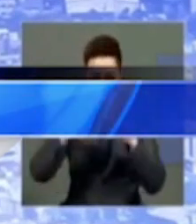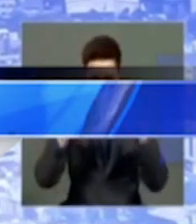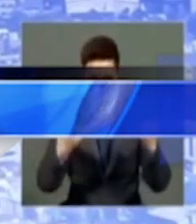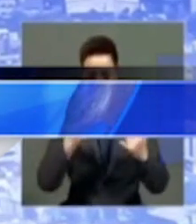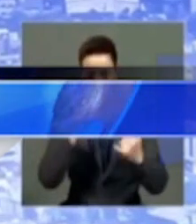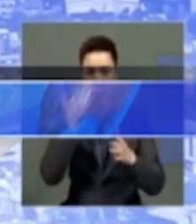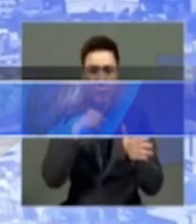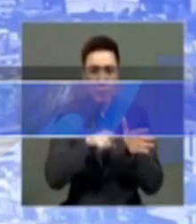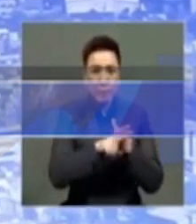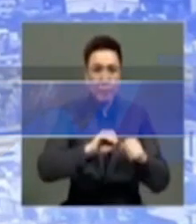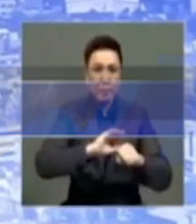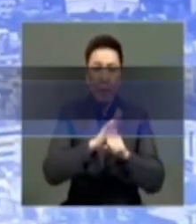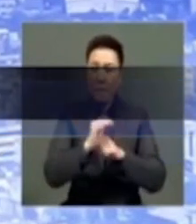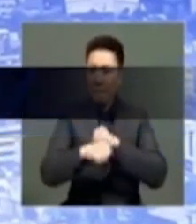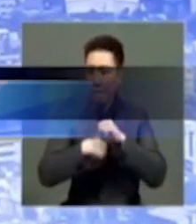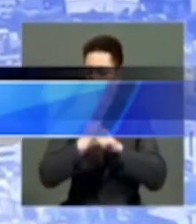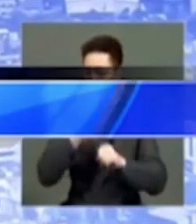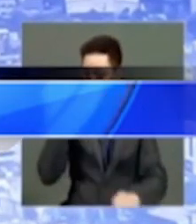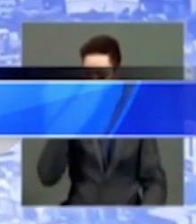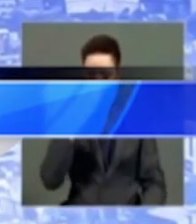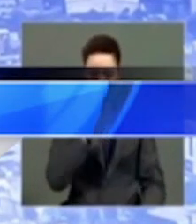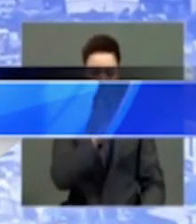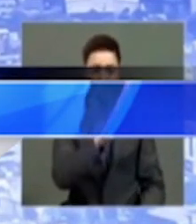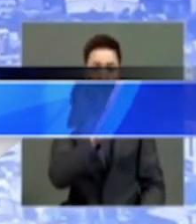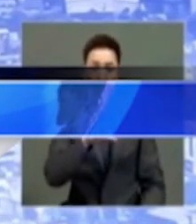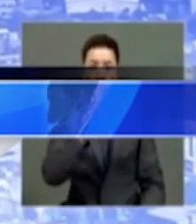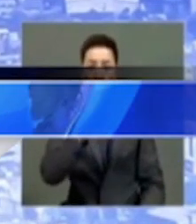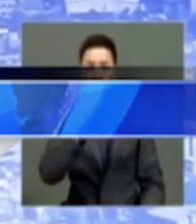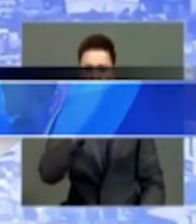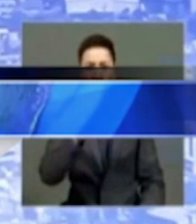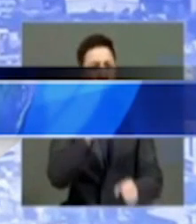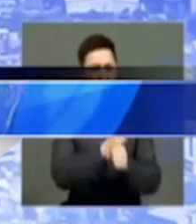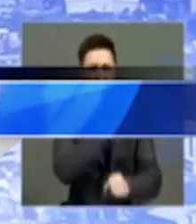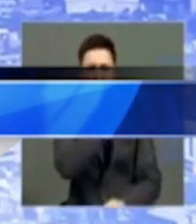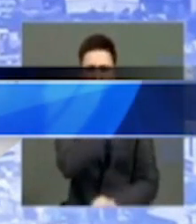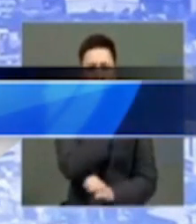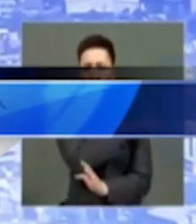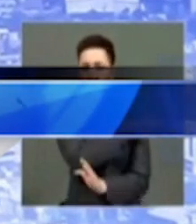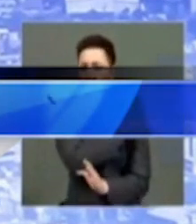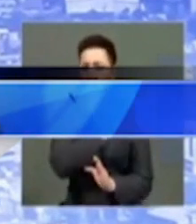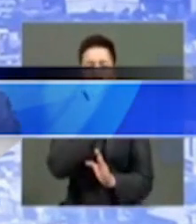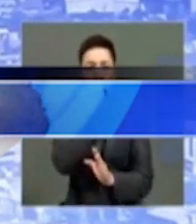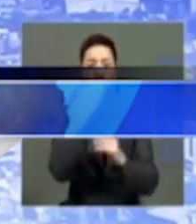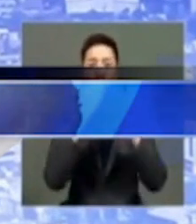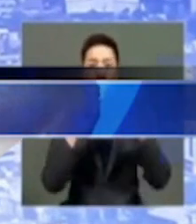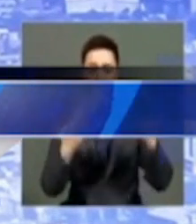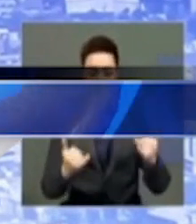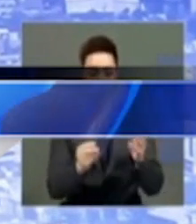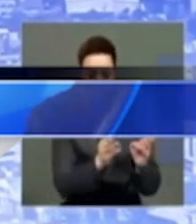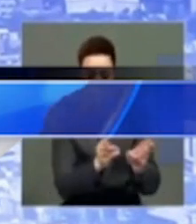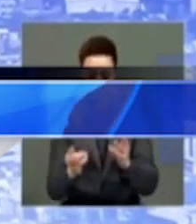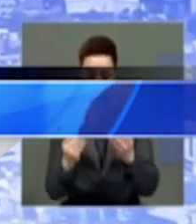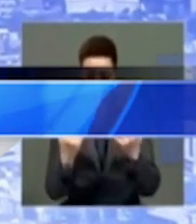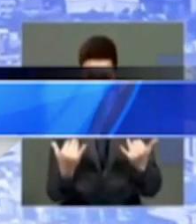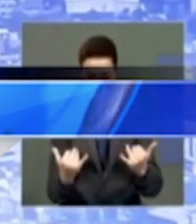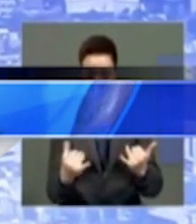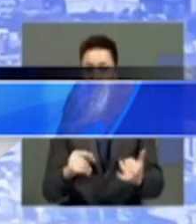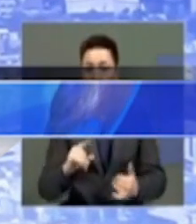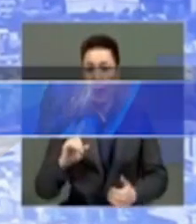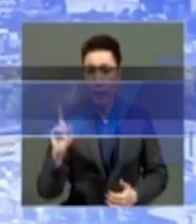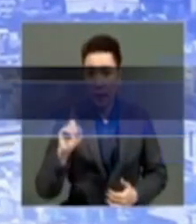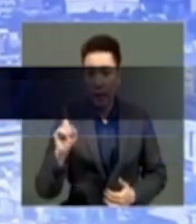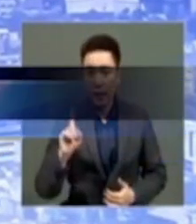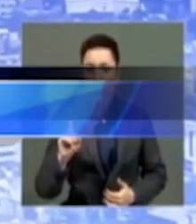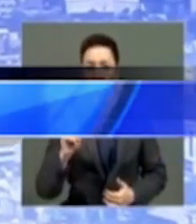ดลงตามลำดับค่ะส่วนการจัดงานวันเด็กในปีนี้นายแพทย์ทวีสินระบุว่าในพื้นที่28จังหวัดที่ประกาศออกมาเป็นพื้นที่เสี่ย